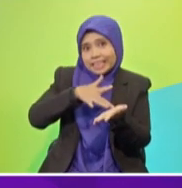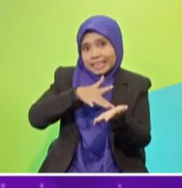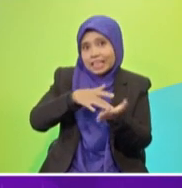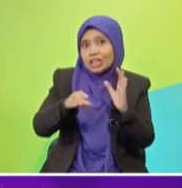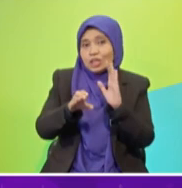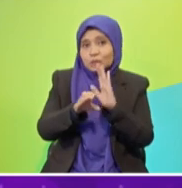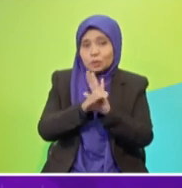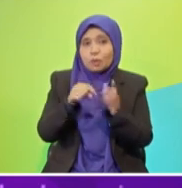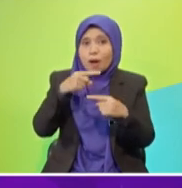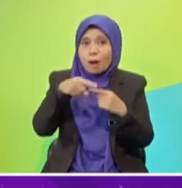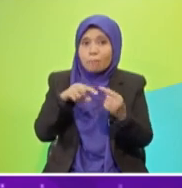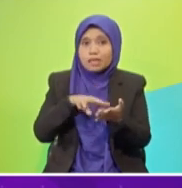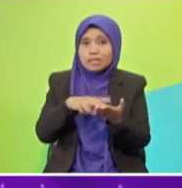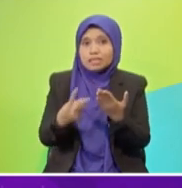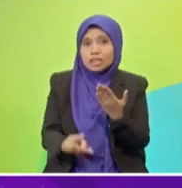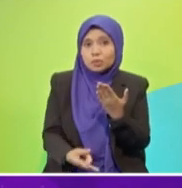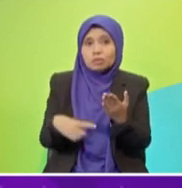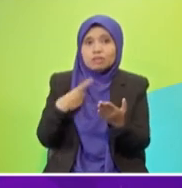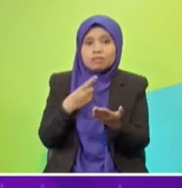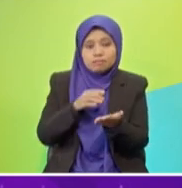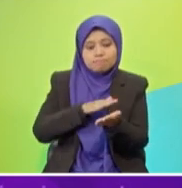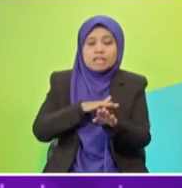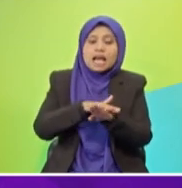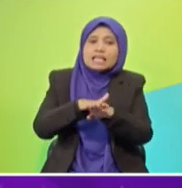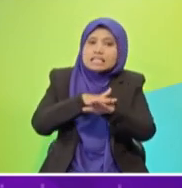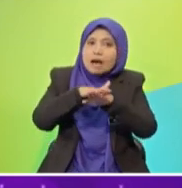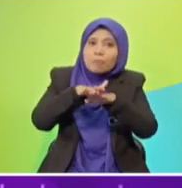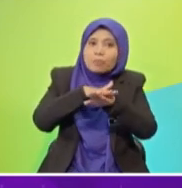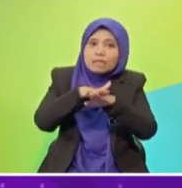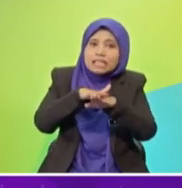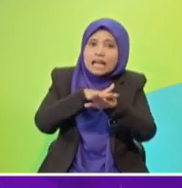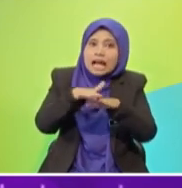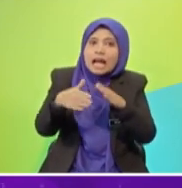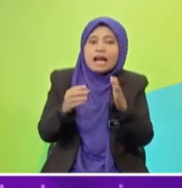Bila jatuh lu ke sikit kita satu mienya kita sambung